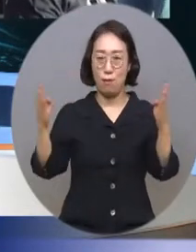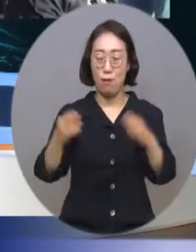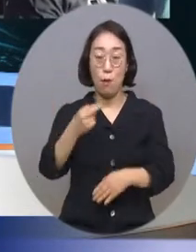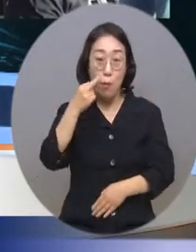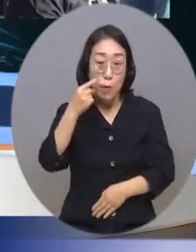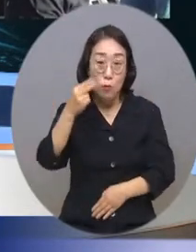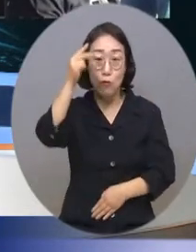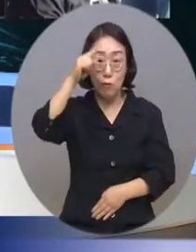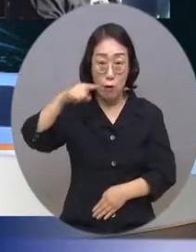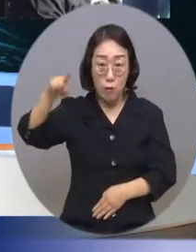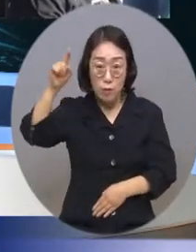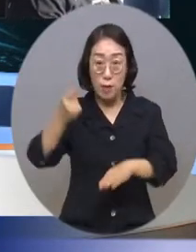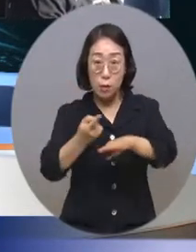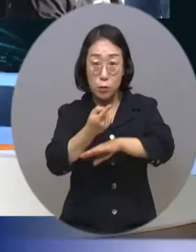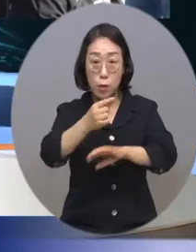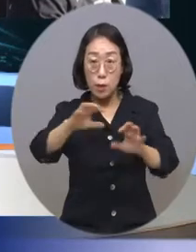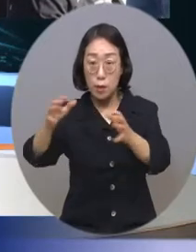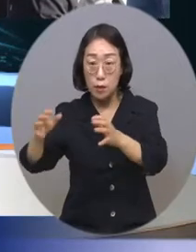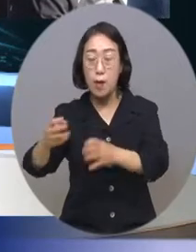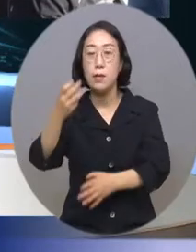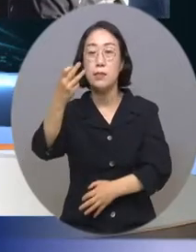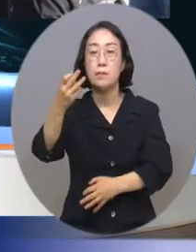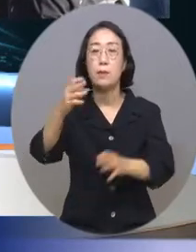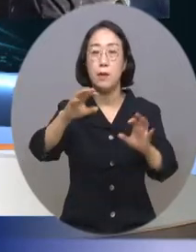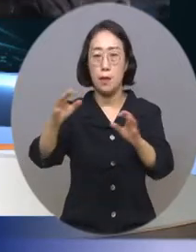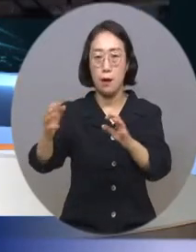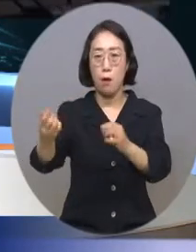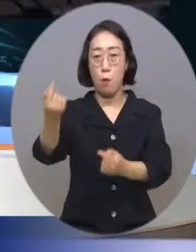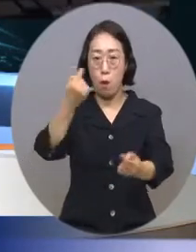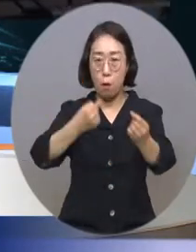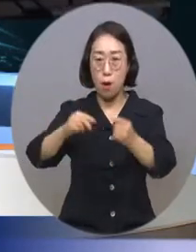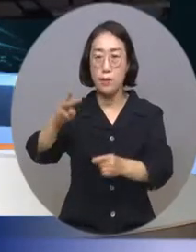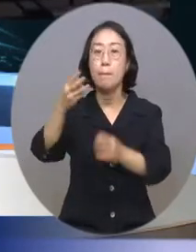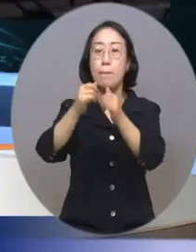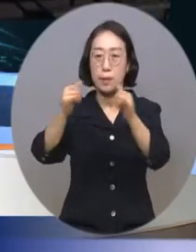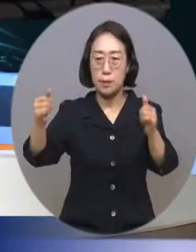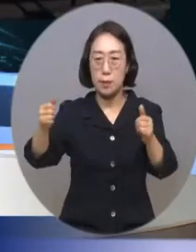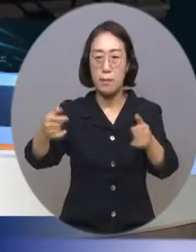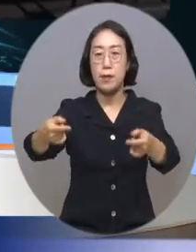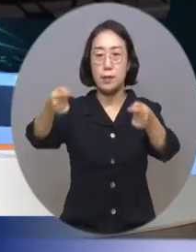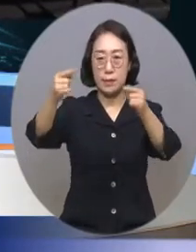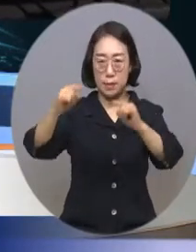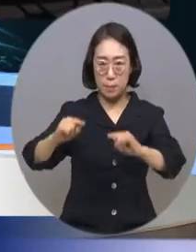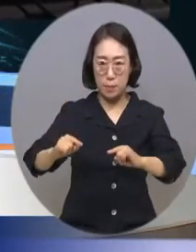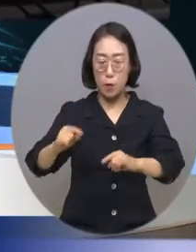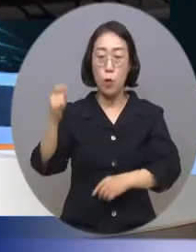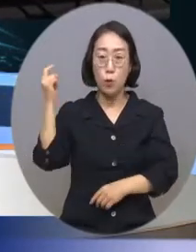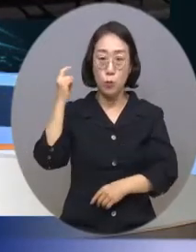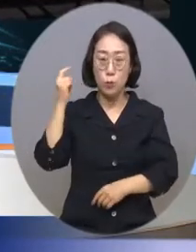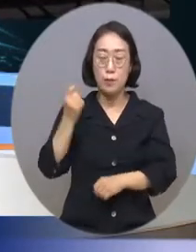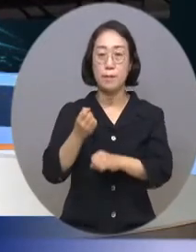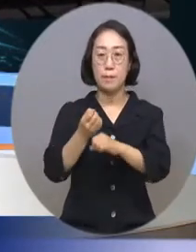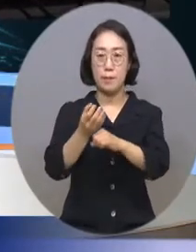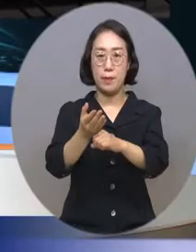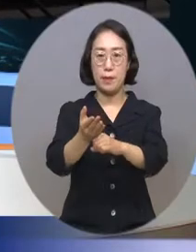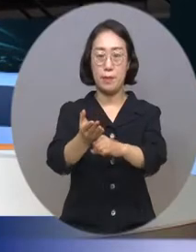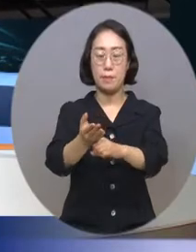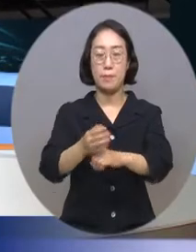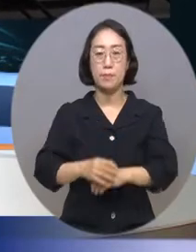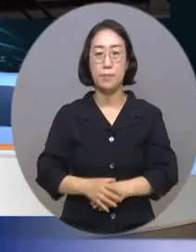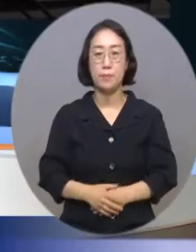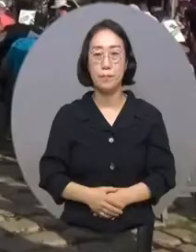미국과 러시아를 비롯한 13개국에서 300여 명이 참가했는데요. 자세한 소식 장유진 기자가 보도합니다.